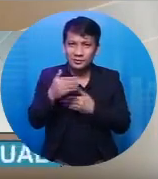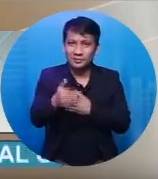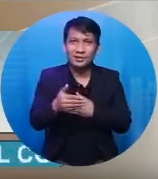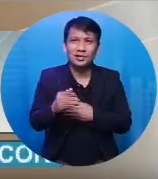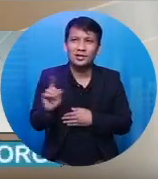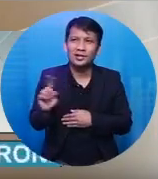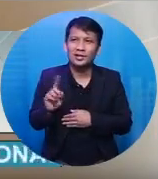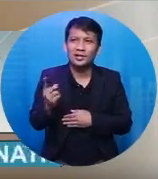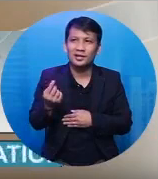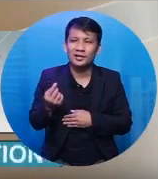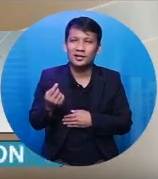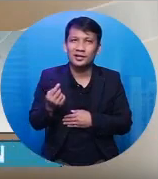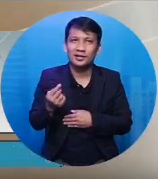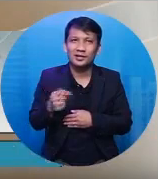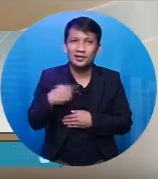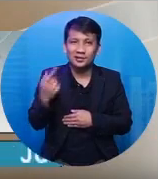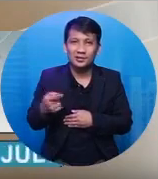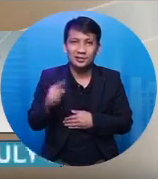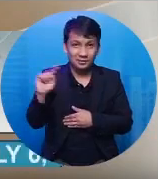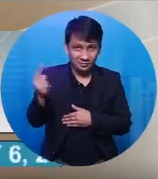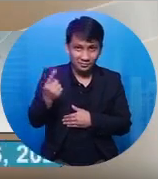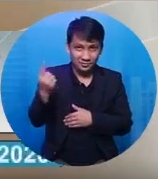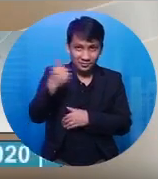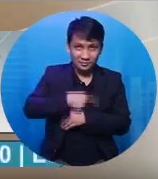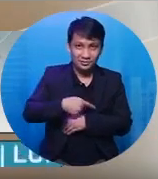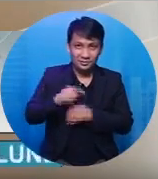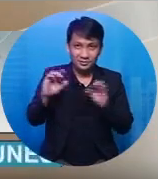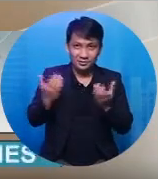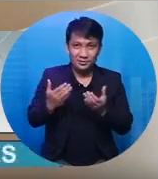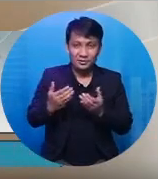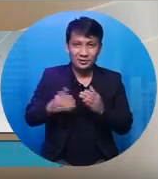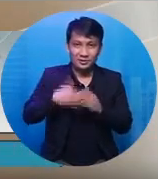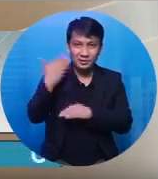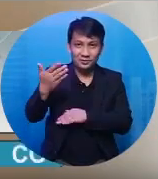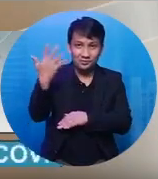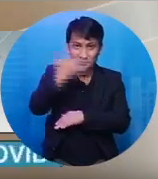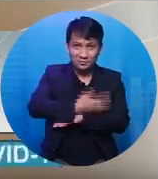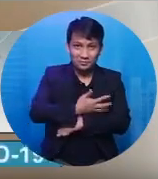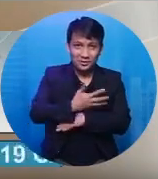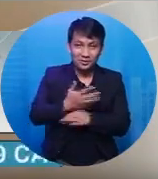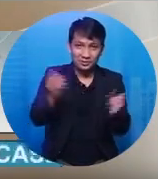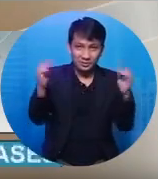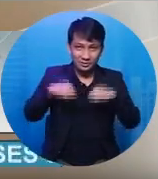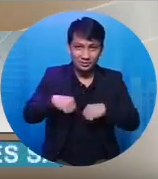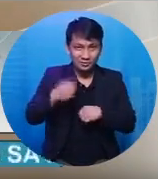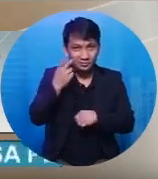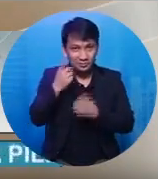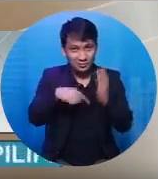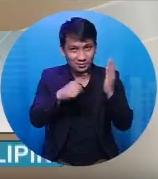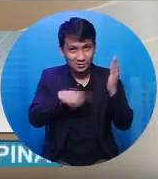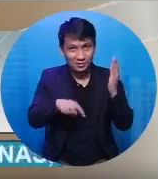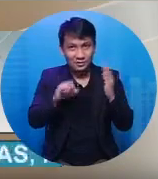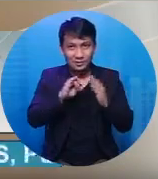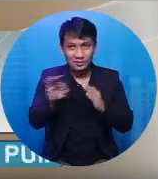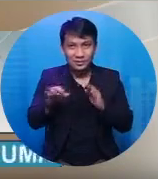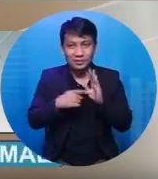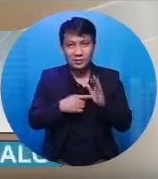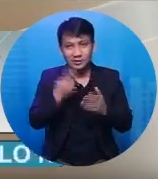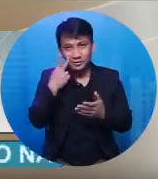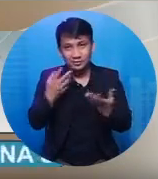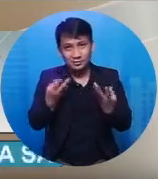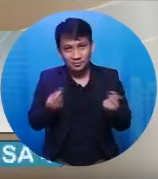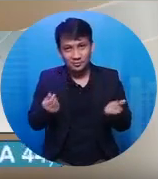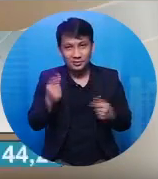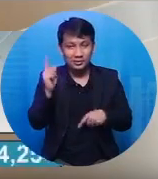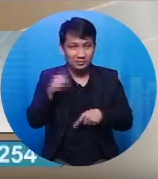natin. Bigyan ko kayo ng pagkakataon siguro for the next 5 days na tingnan natin kung kaya pa bang hilutin ni sir. Kung hindi